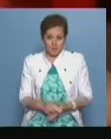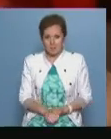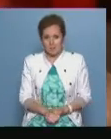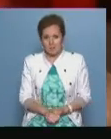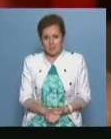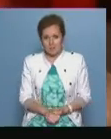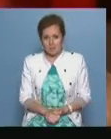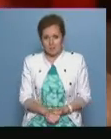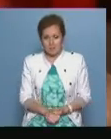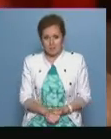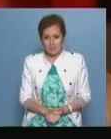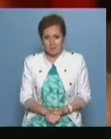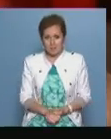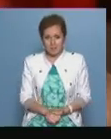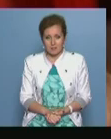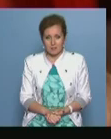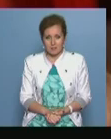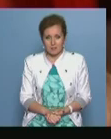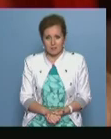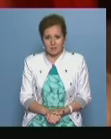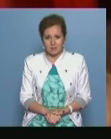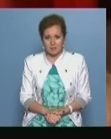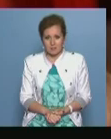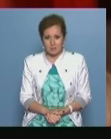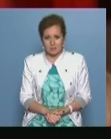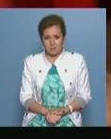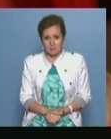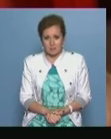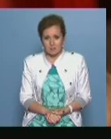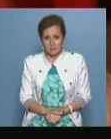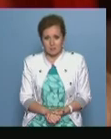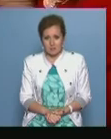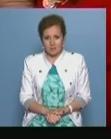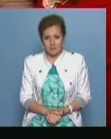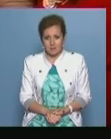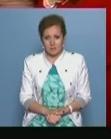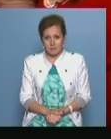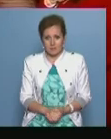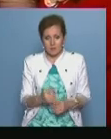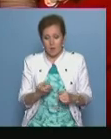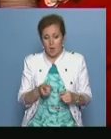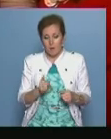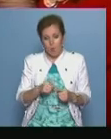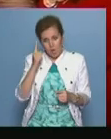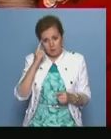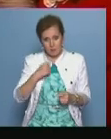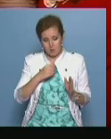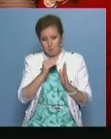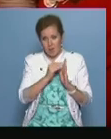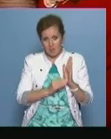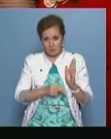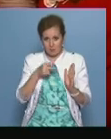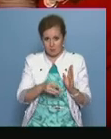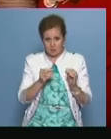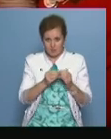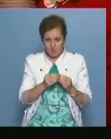Пока По данным переписи 2010 года, бессермянами